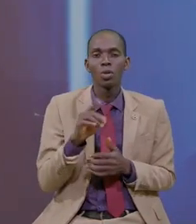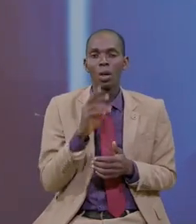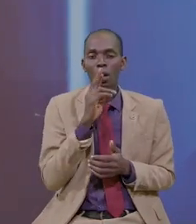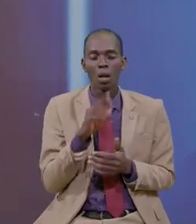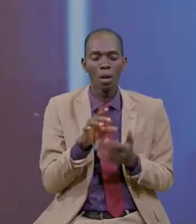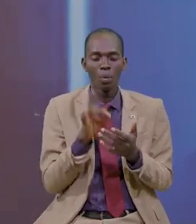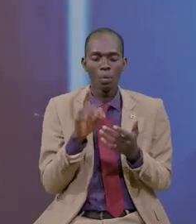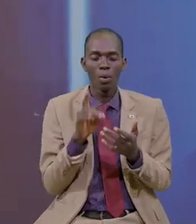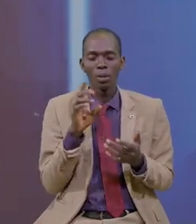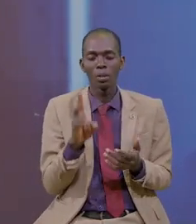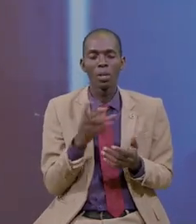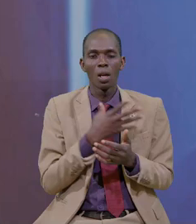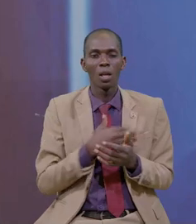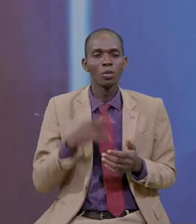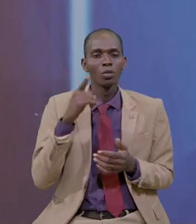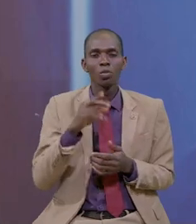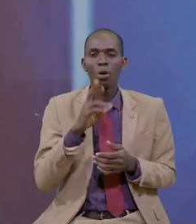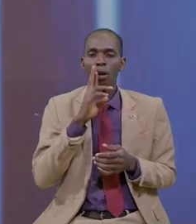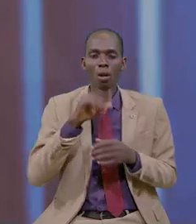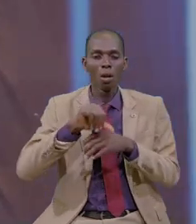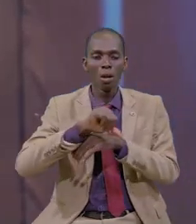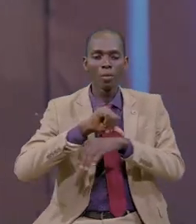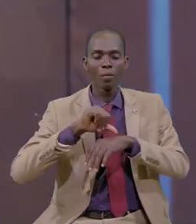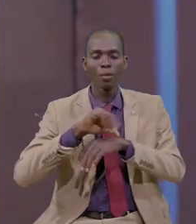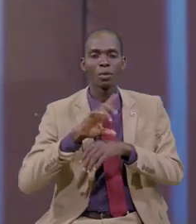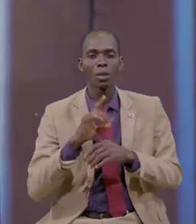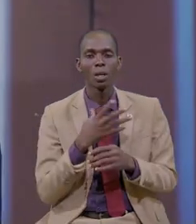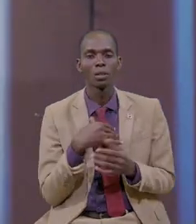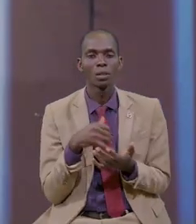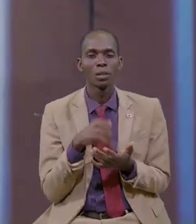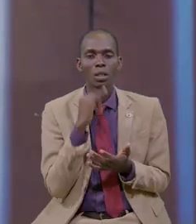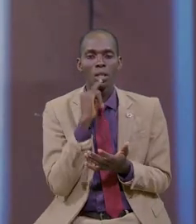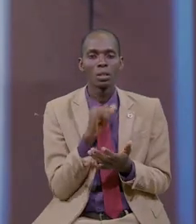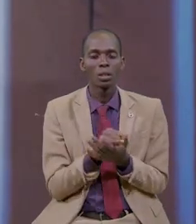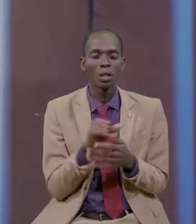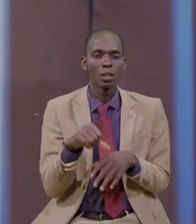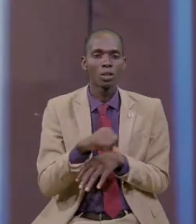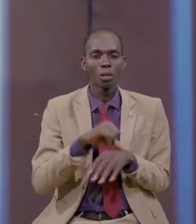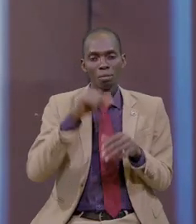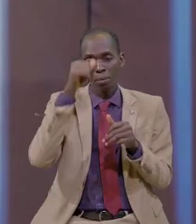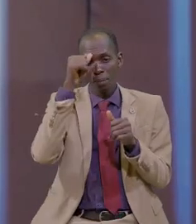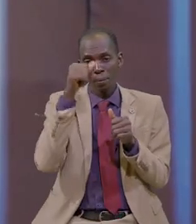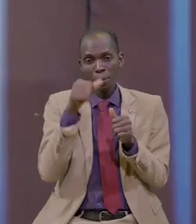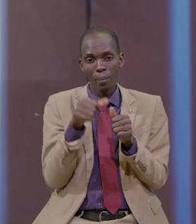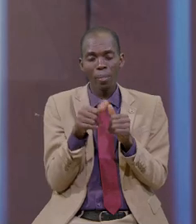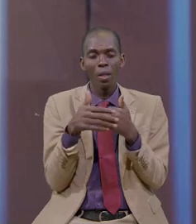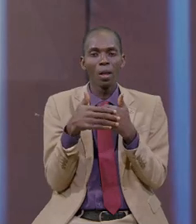désigné. Et tu es où ensuite? Et c'est cette onction. Rappelle-toi,